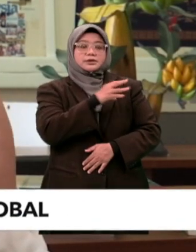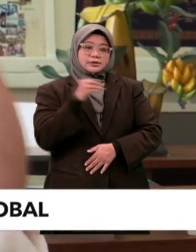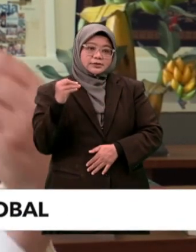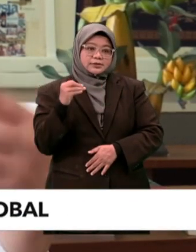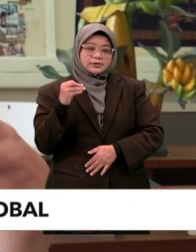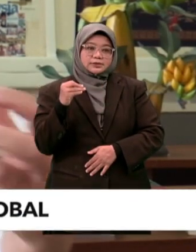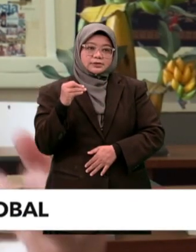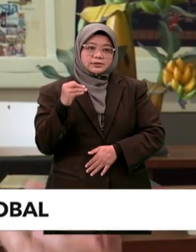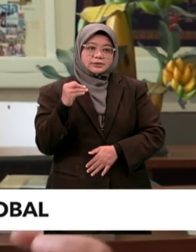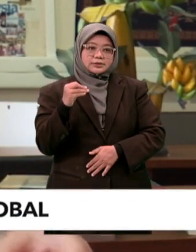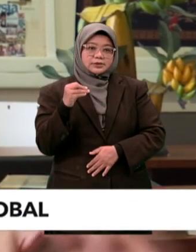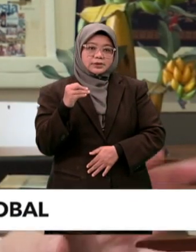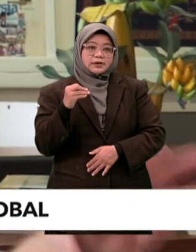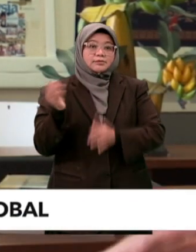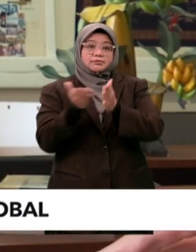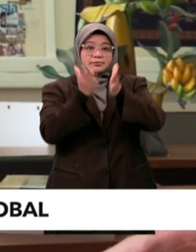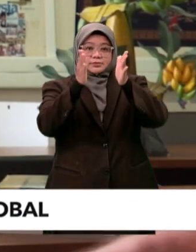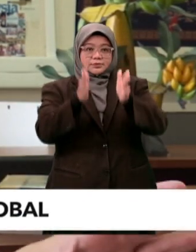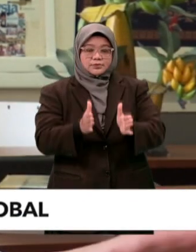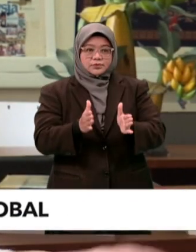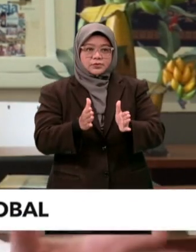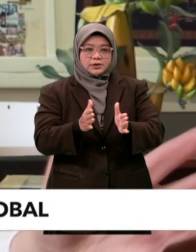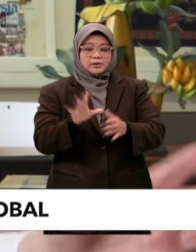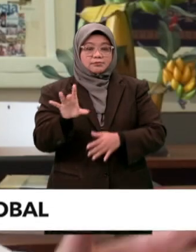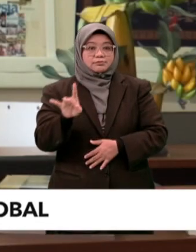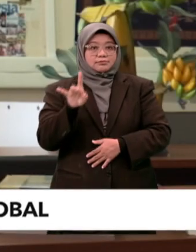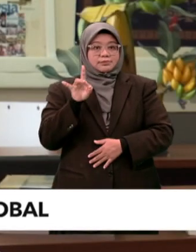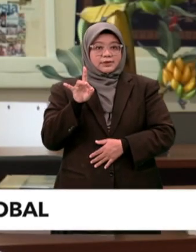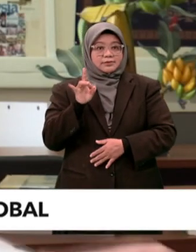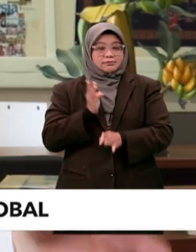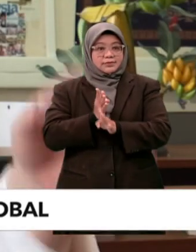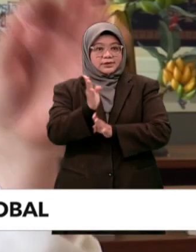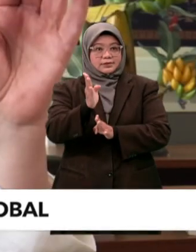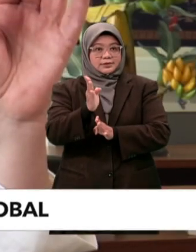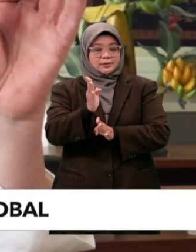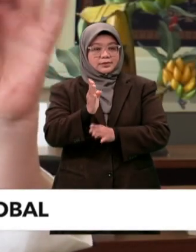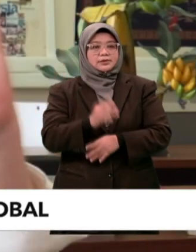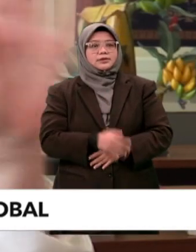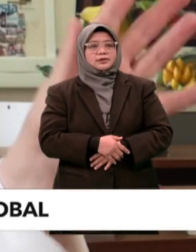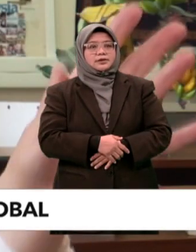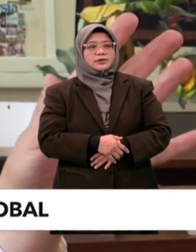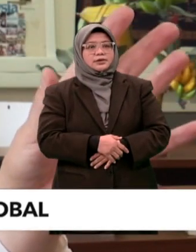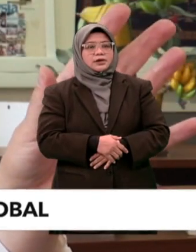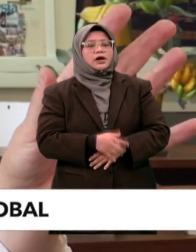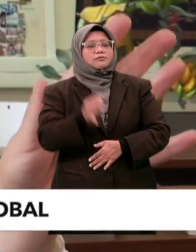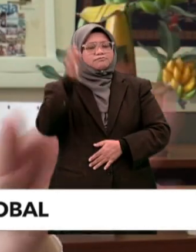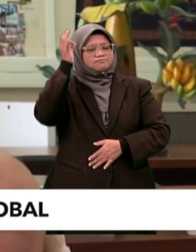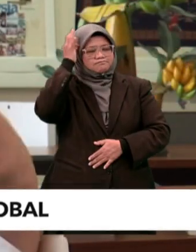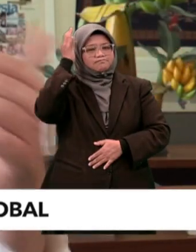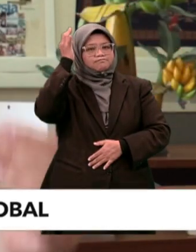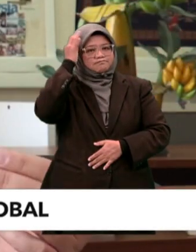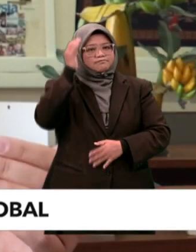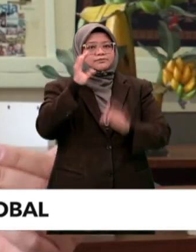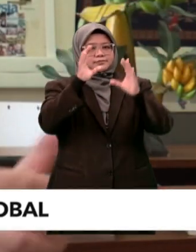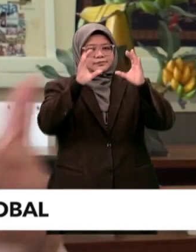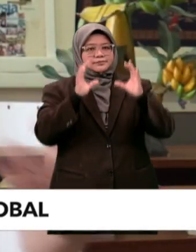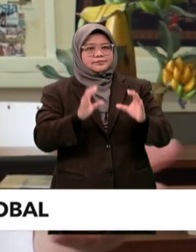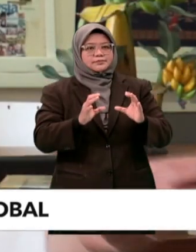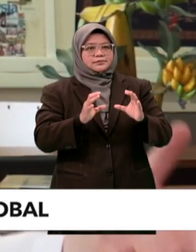setiap pelajar yang memilih mana-mana bidang turut memikirkan Bagaimana